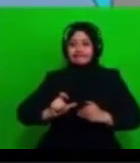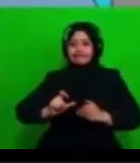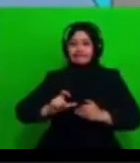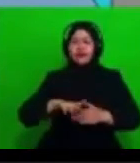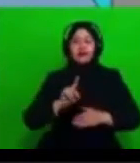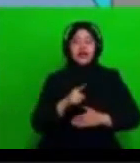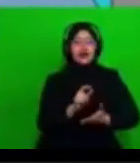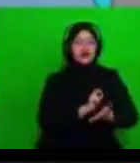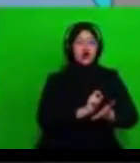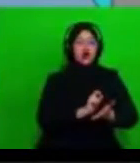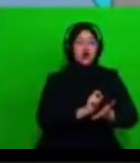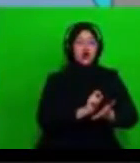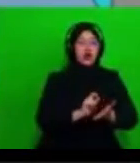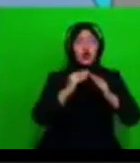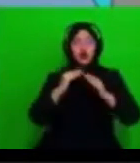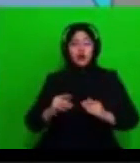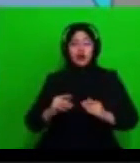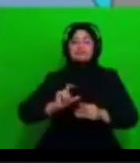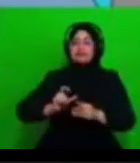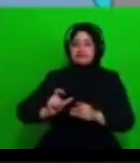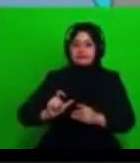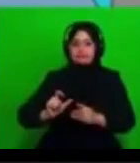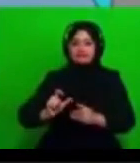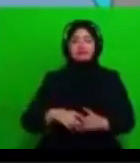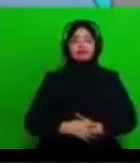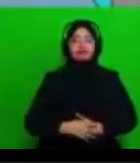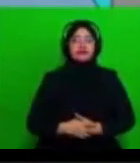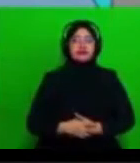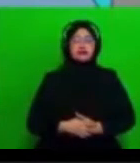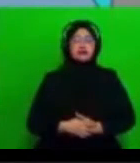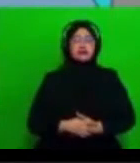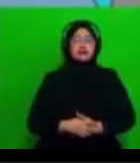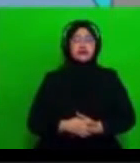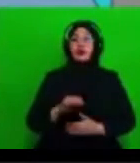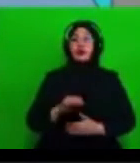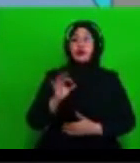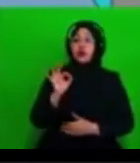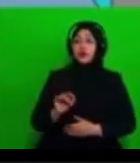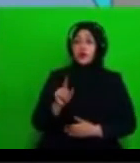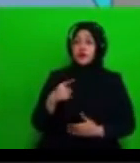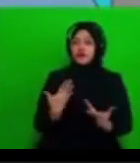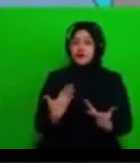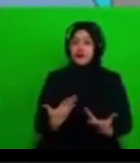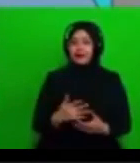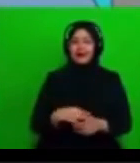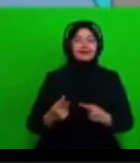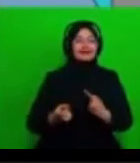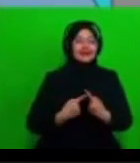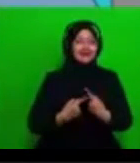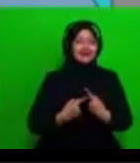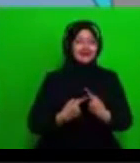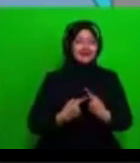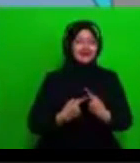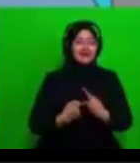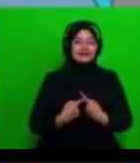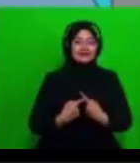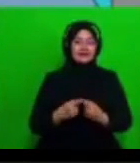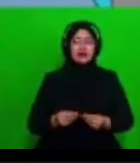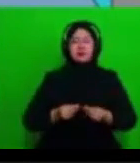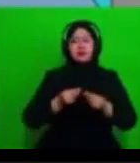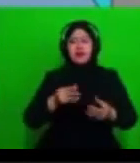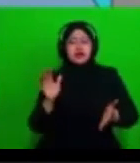dari rumah ke sekolah maupun sebaliknya dari sekolah ke rumah. Nah, ada beberapa hal yang dapat dilakukan oleh orang tua. Yang pertama adalah bahwa